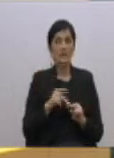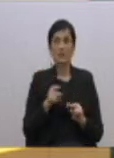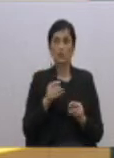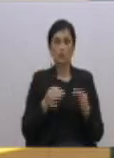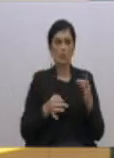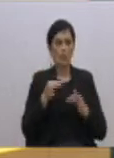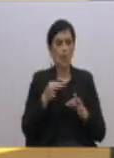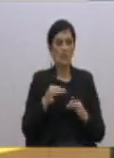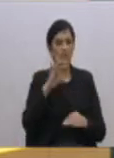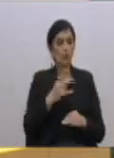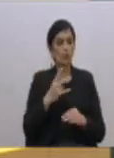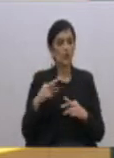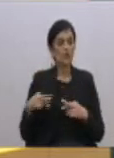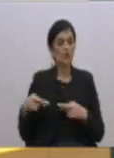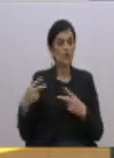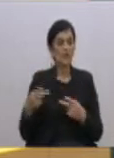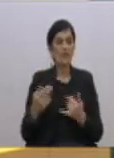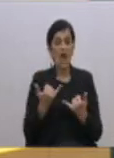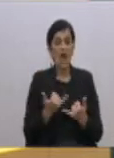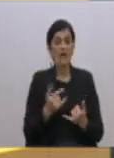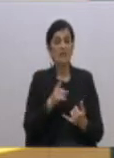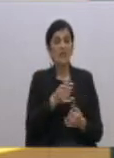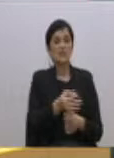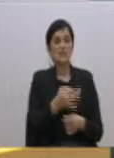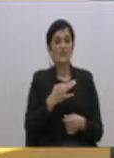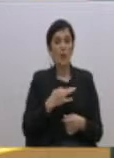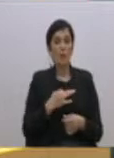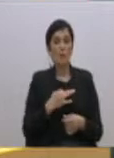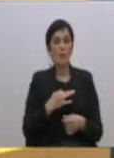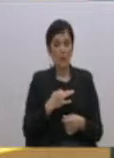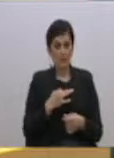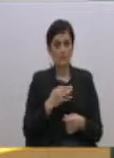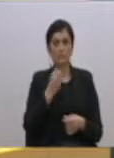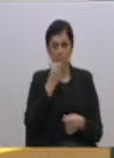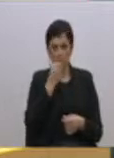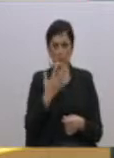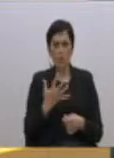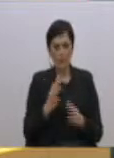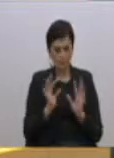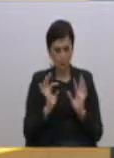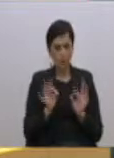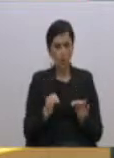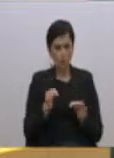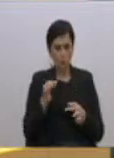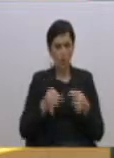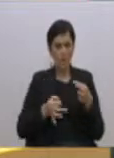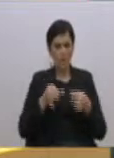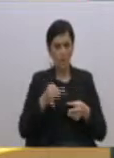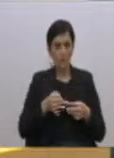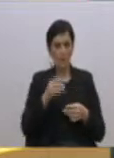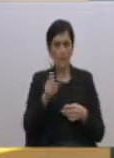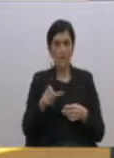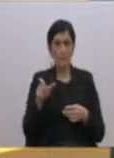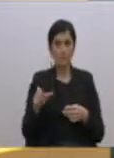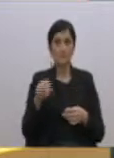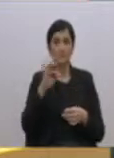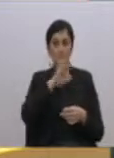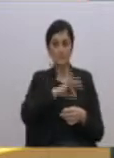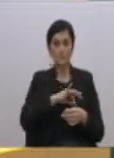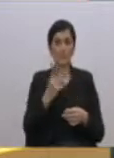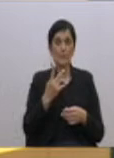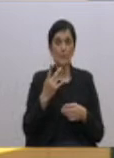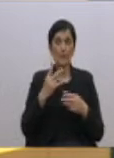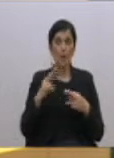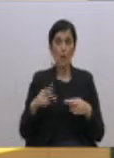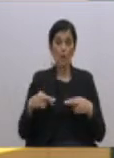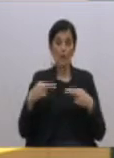მოსამართლეების სასარგებლოდ უნდა შეიცვალოს. ეს მეუბნებიან კი სწორია მოსამართლეების სასარგებლოდ უნდა შეიცვალოს